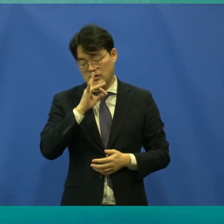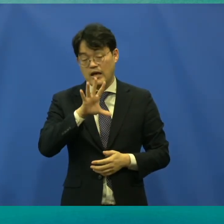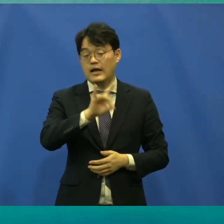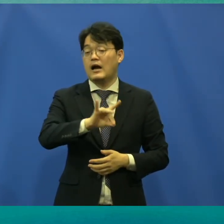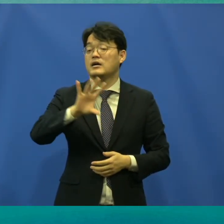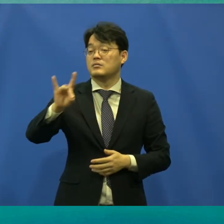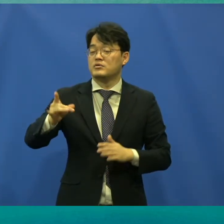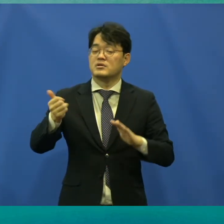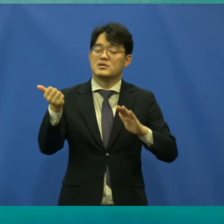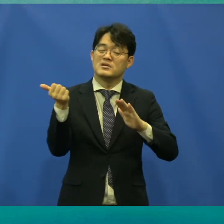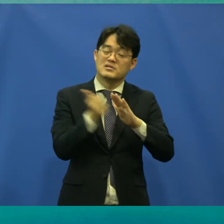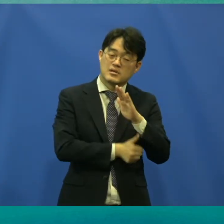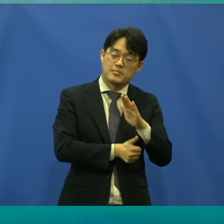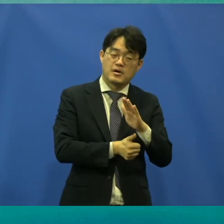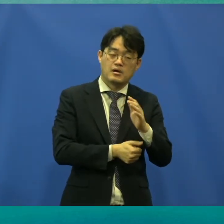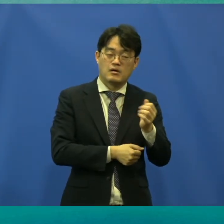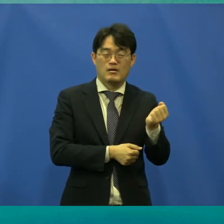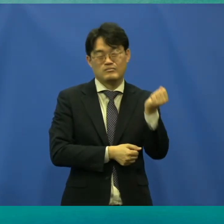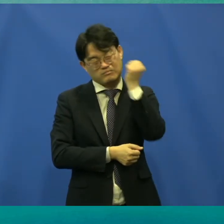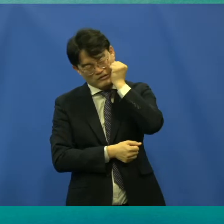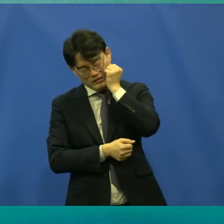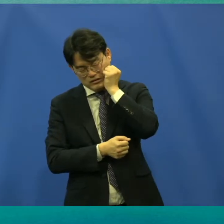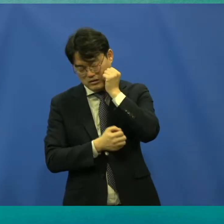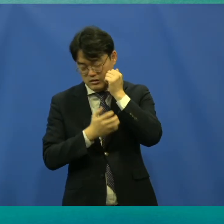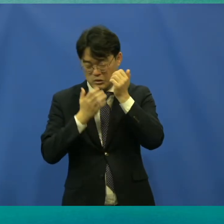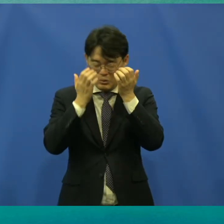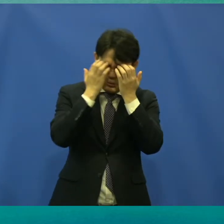자아성취, 자아만족,